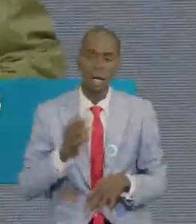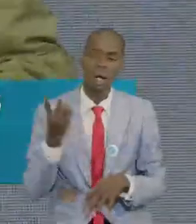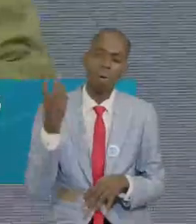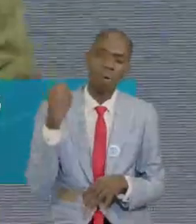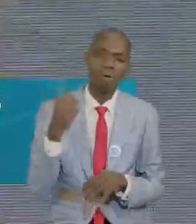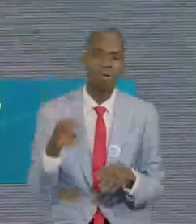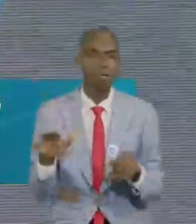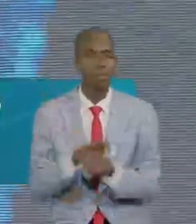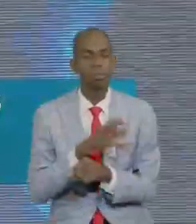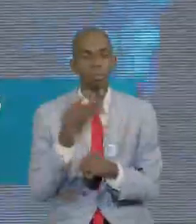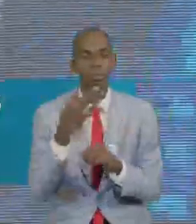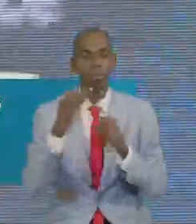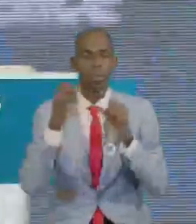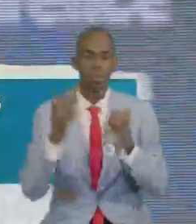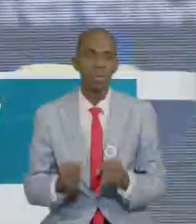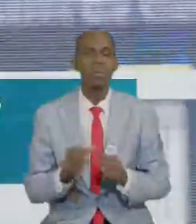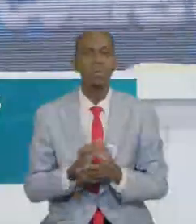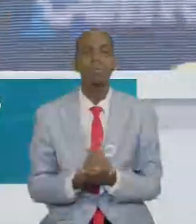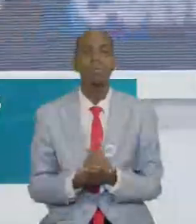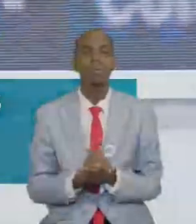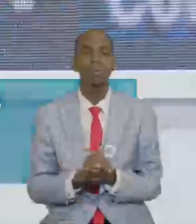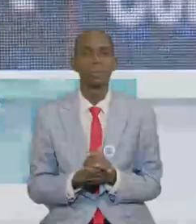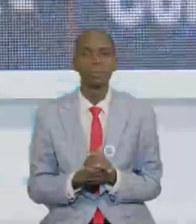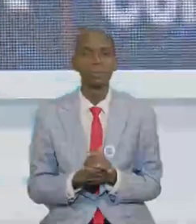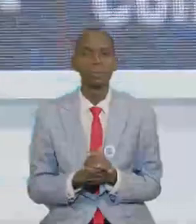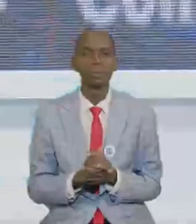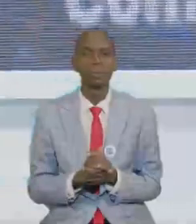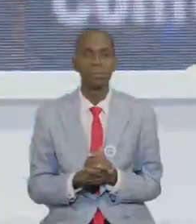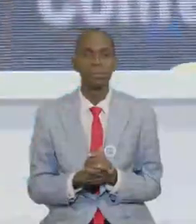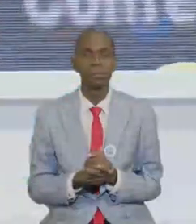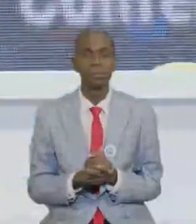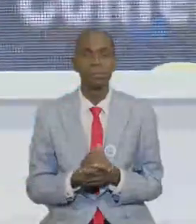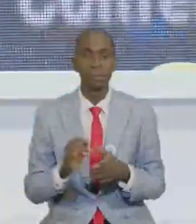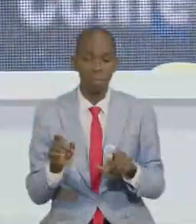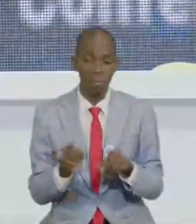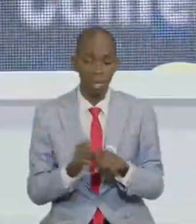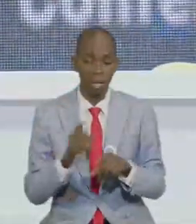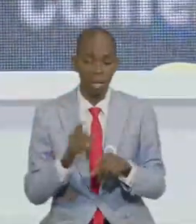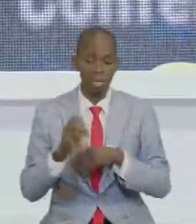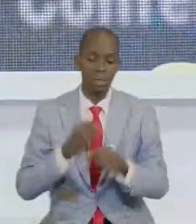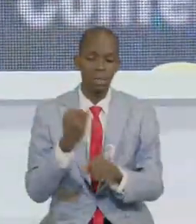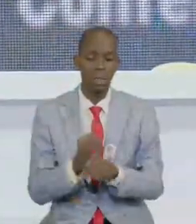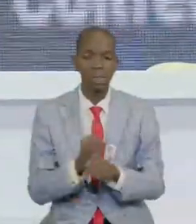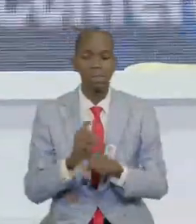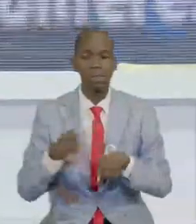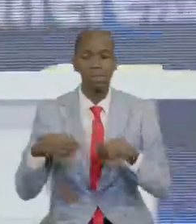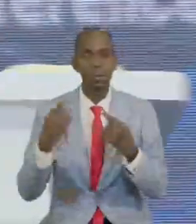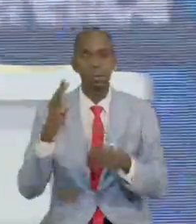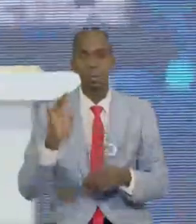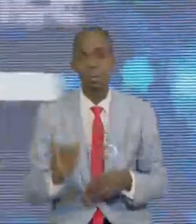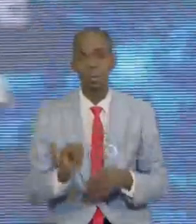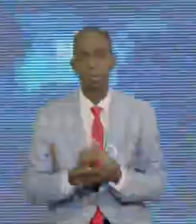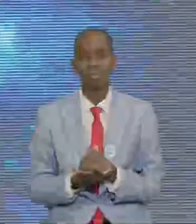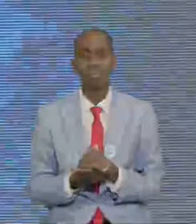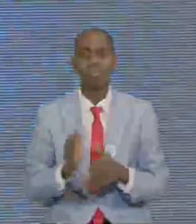power. Et nous pouvions dire en son temps, j'étais rempli de l'esprit. As years went on, mais comme les années se sont